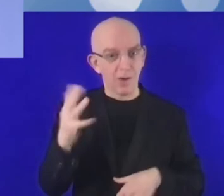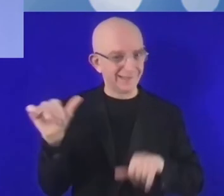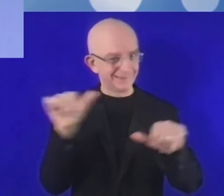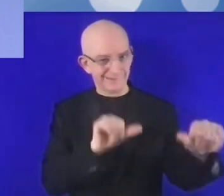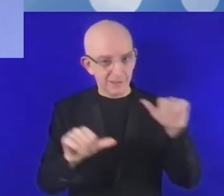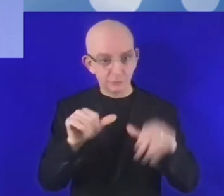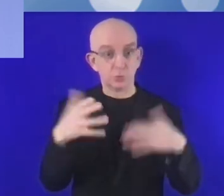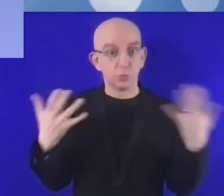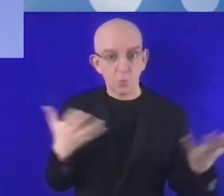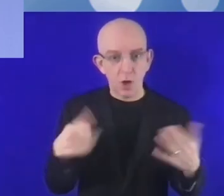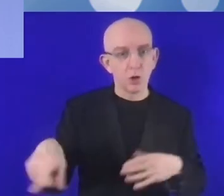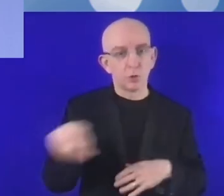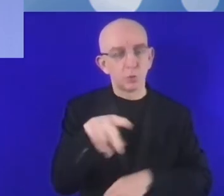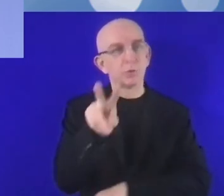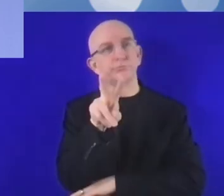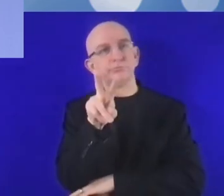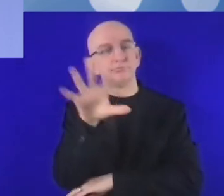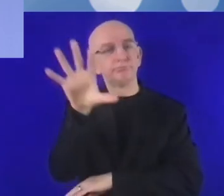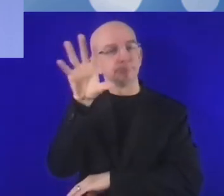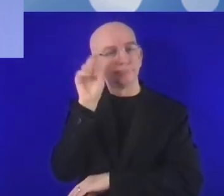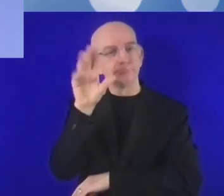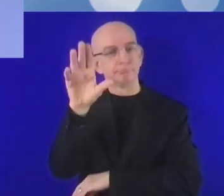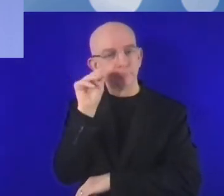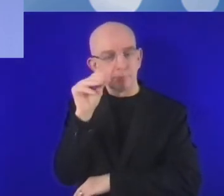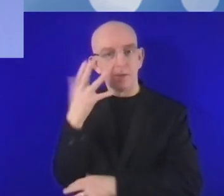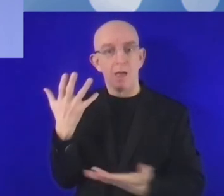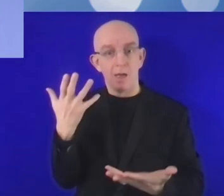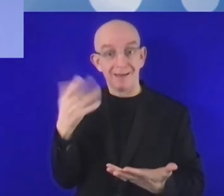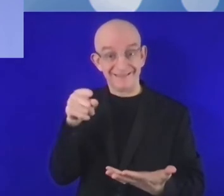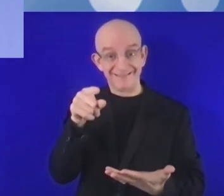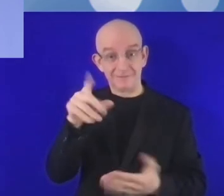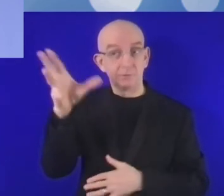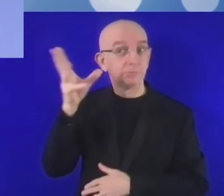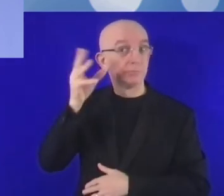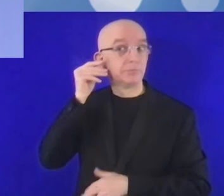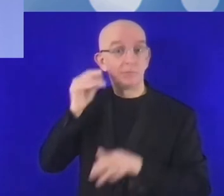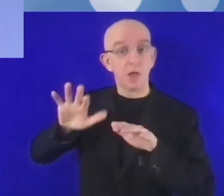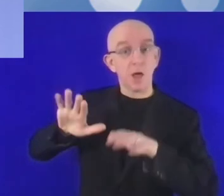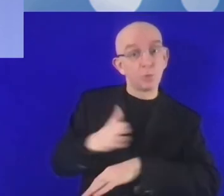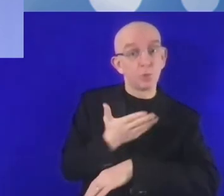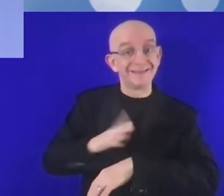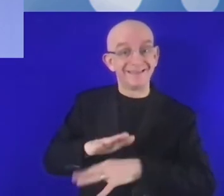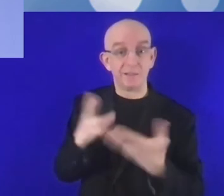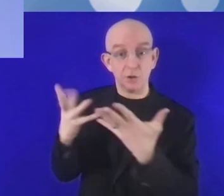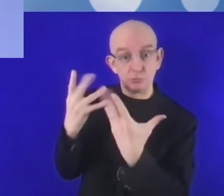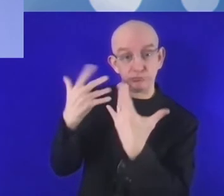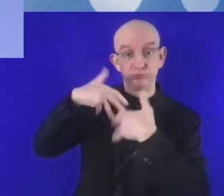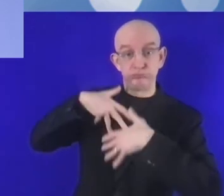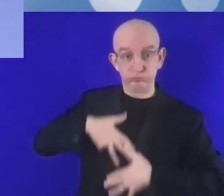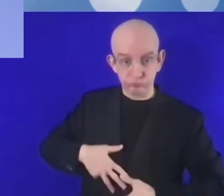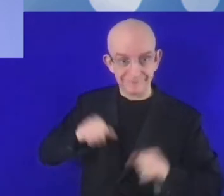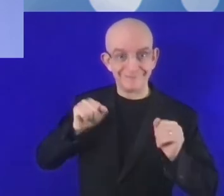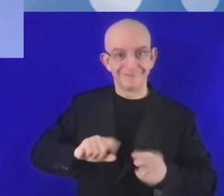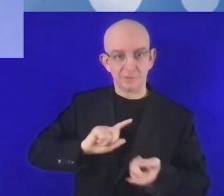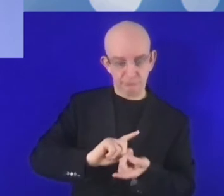scientifiquement que les sons qui nous entourent nous sculptent en tant qu'être biologique. En tant que